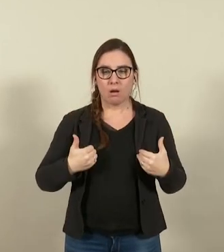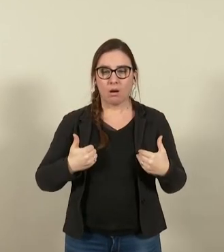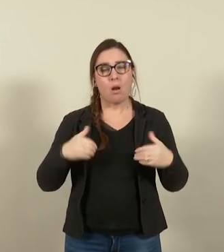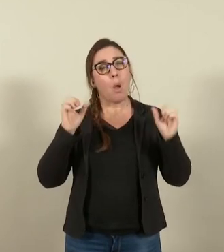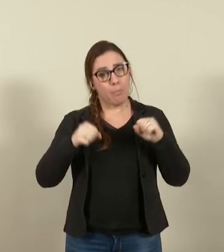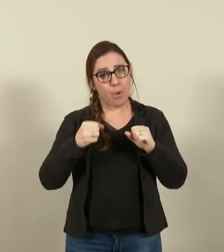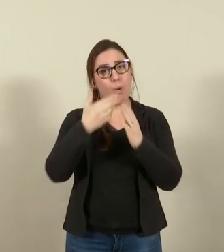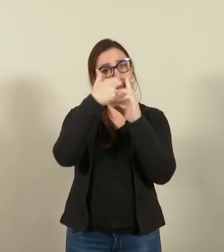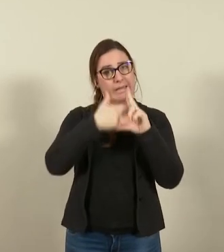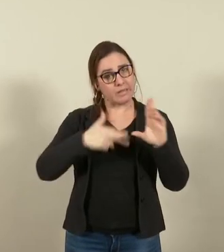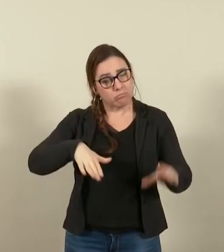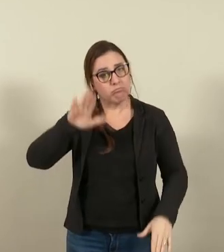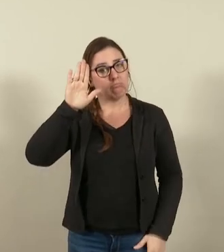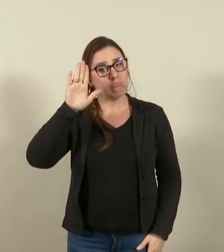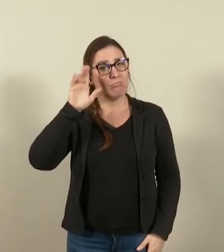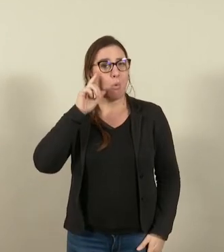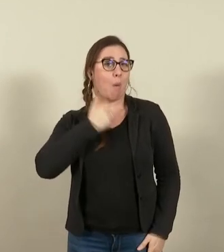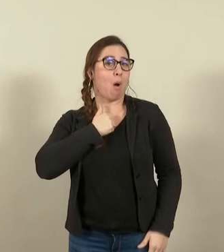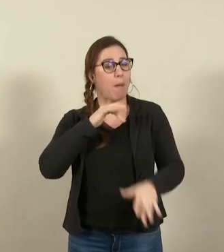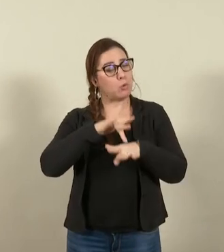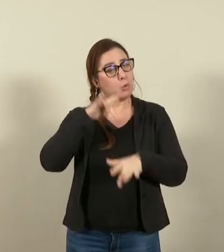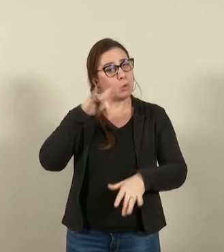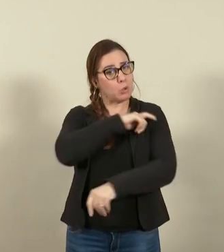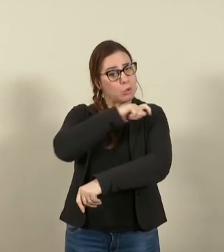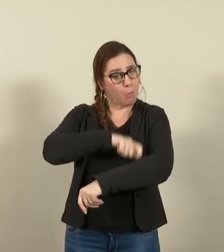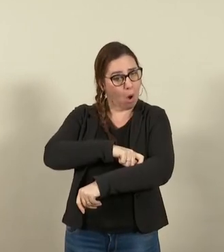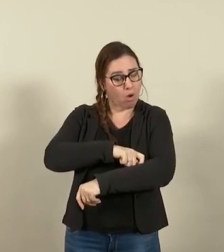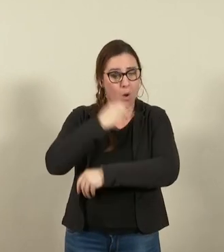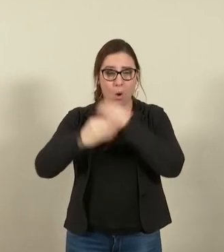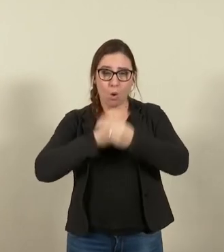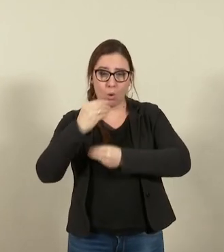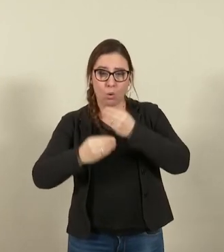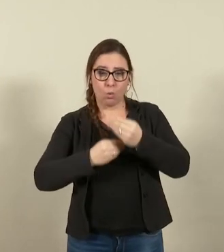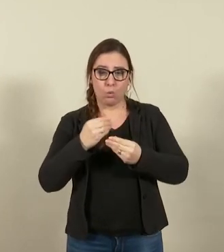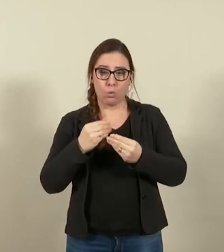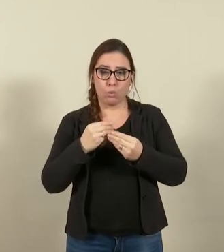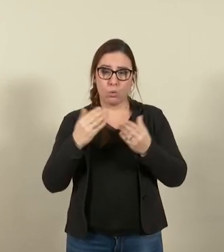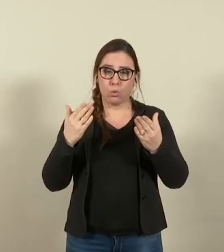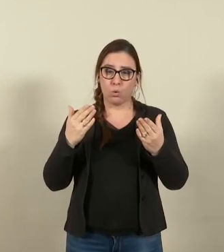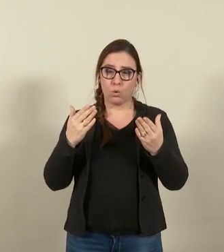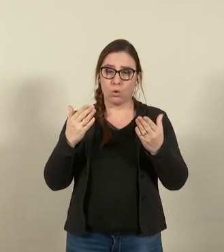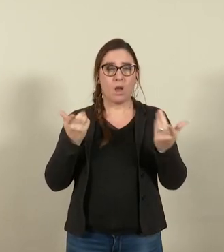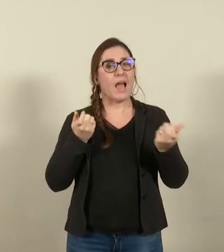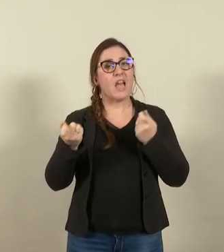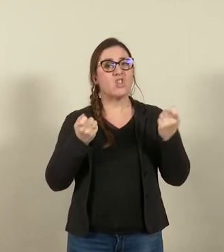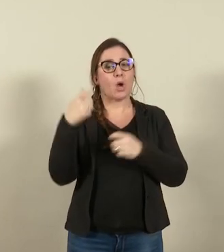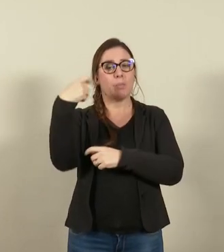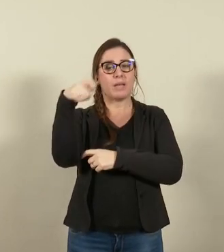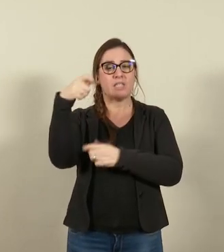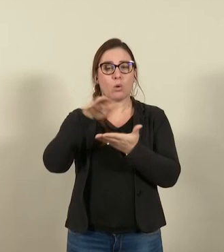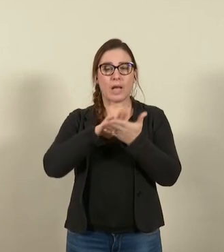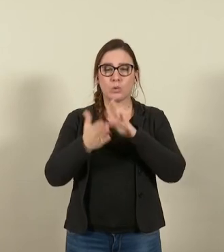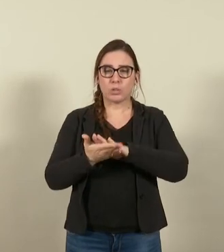cette liste que ce soit en tant que sportive ou en tant que gérante présidente